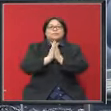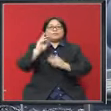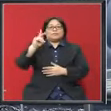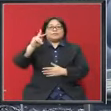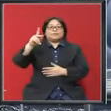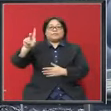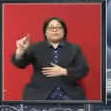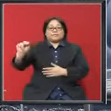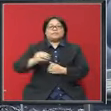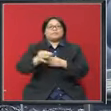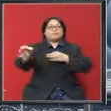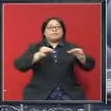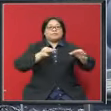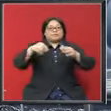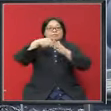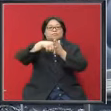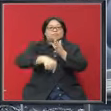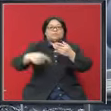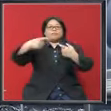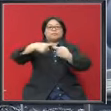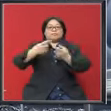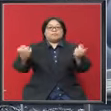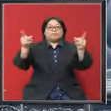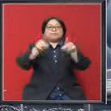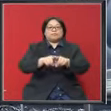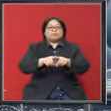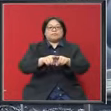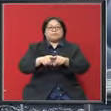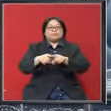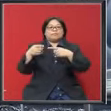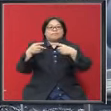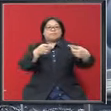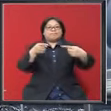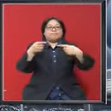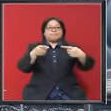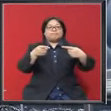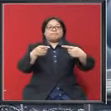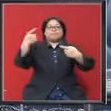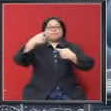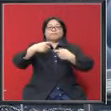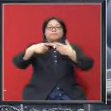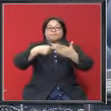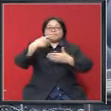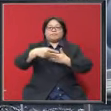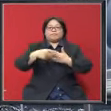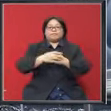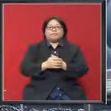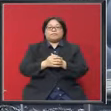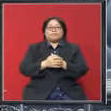Negeri menyatakan perincian berkenaan insiden serangan berkait program